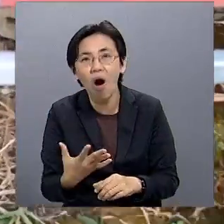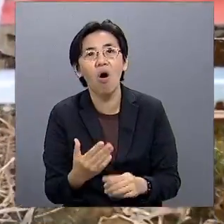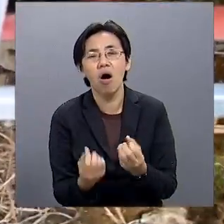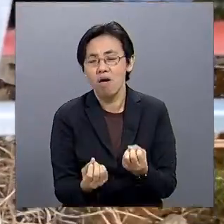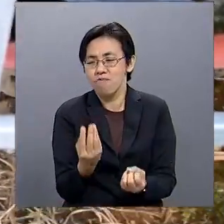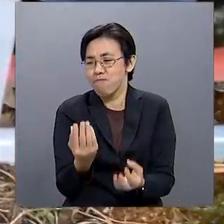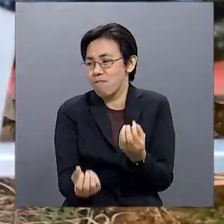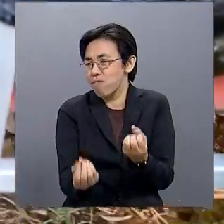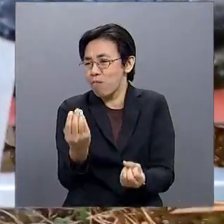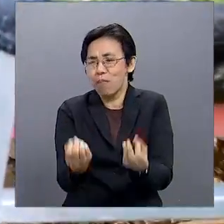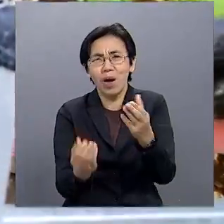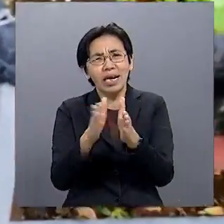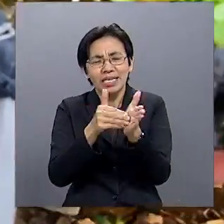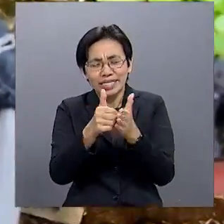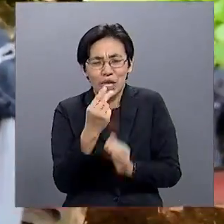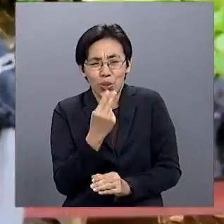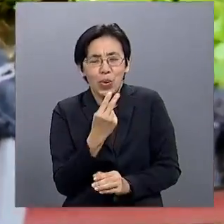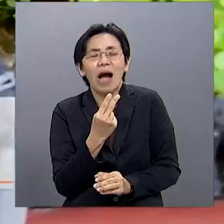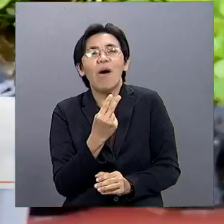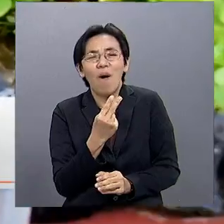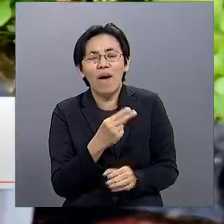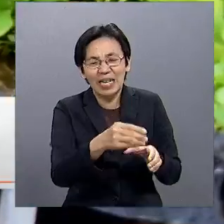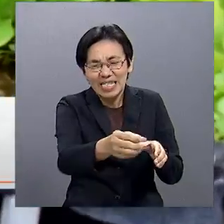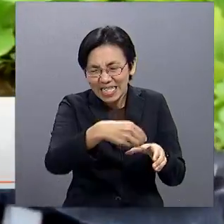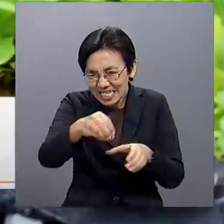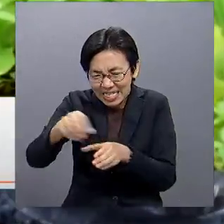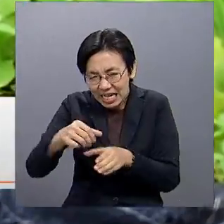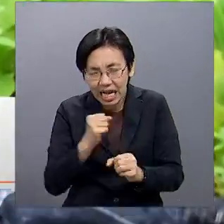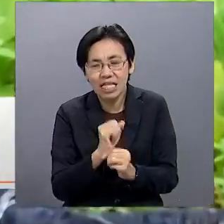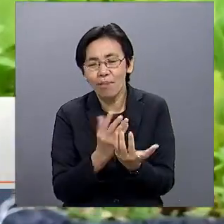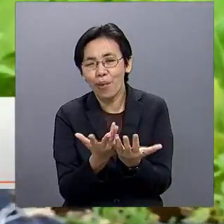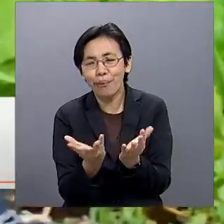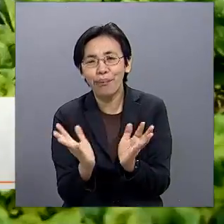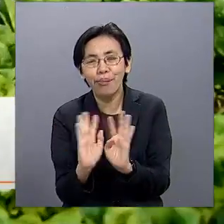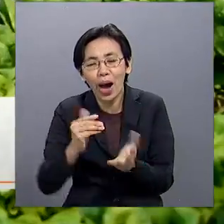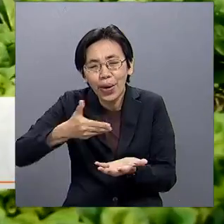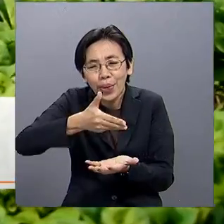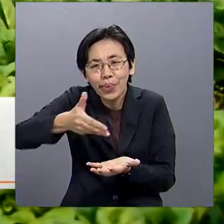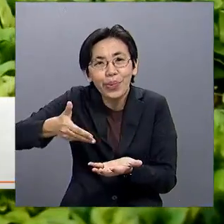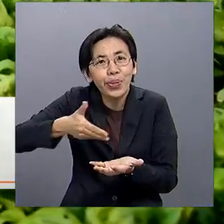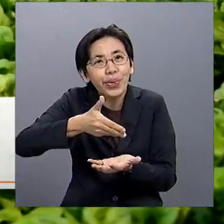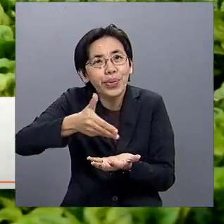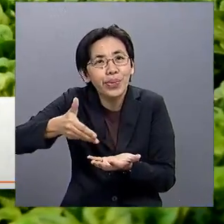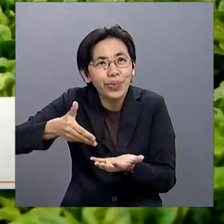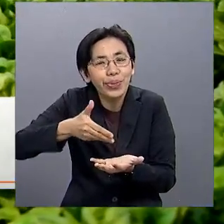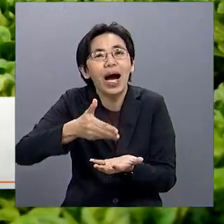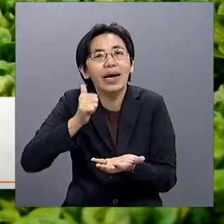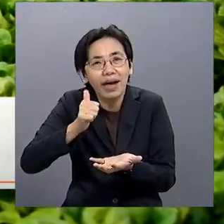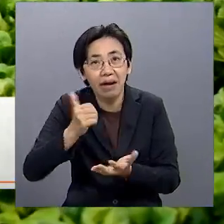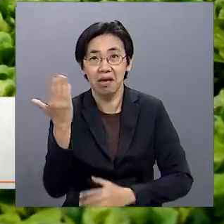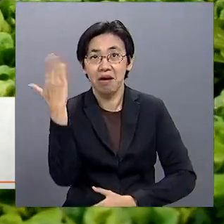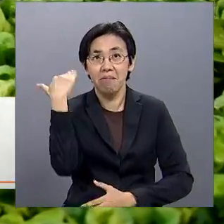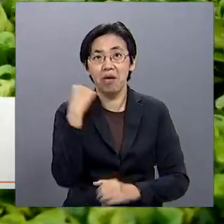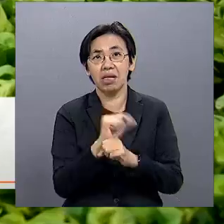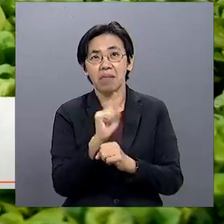สีสันก็ชวนให้เก็บไปทำสลัดหรือไปทำอาหารหลายเมนูนะครับเป็นฝีมือของคุณรังสรรค์คำแสนเดชครับจากเดิมครับเป็นอดีตนักร้องรับ